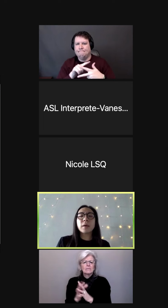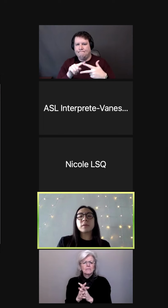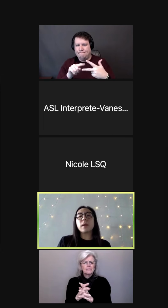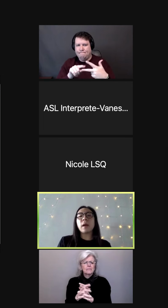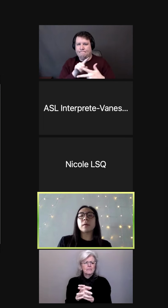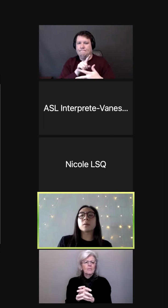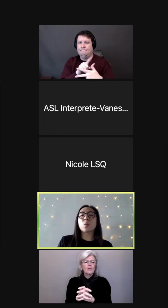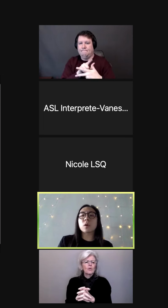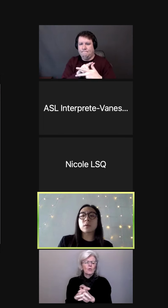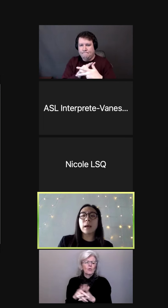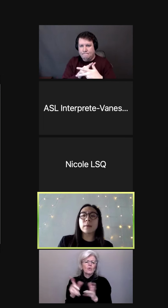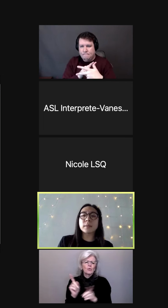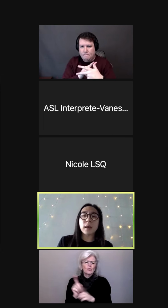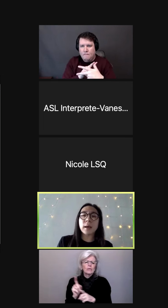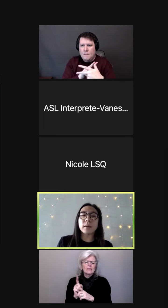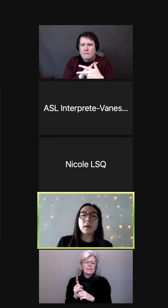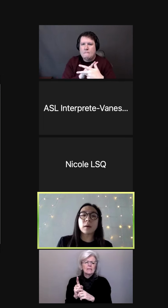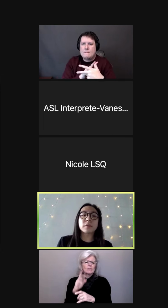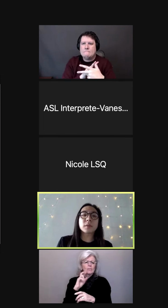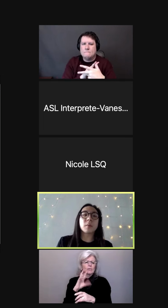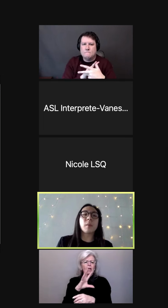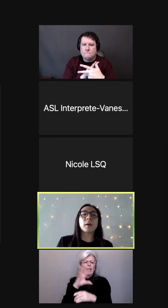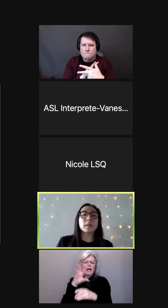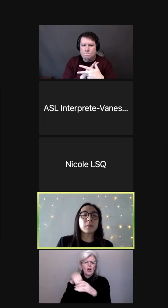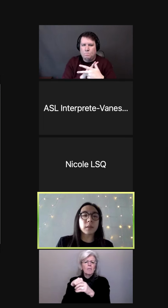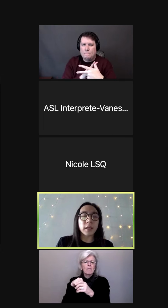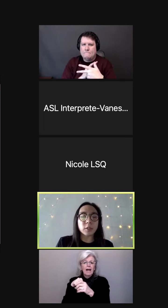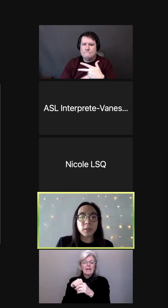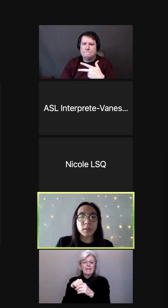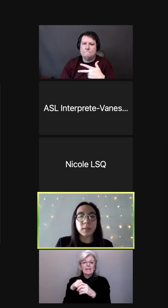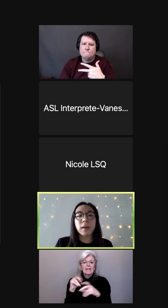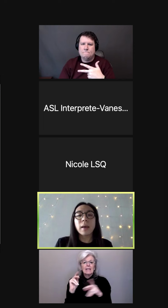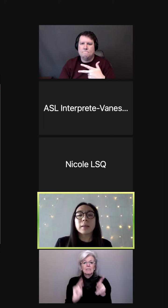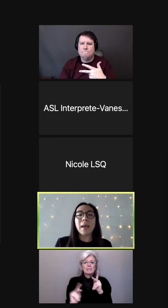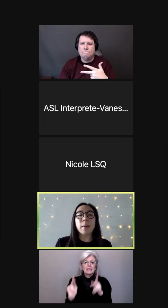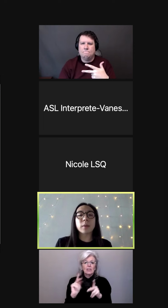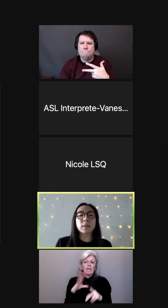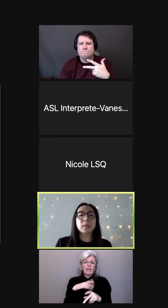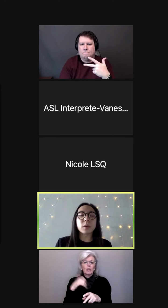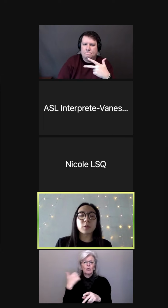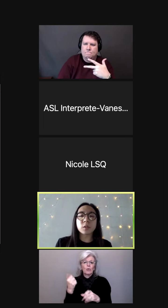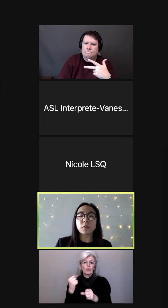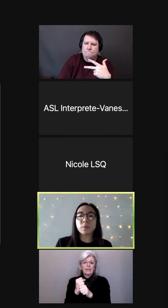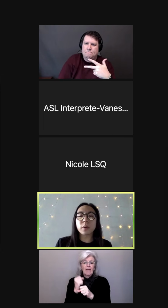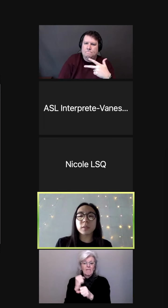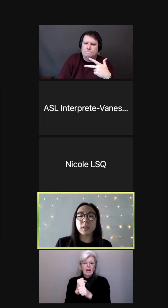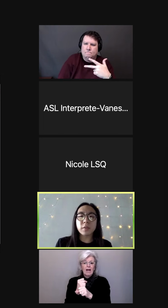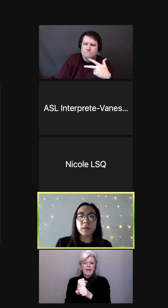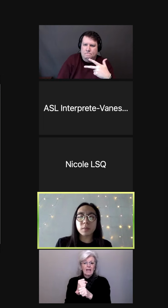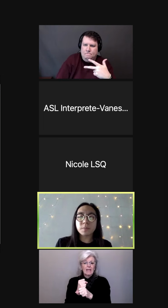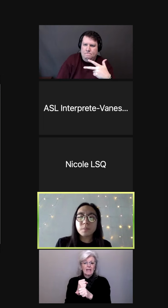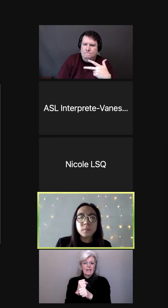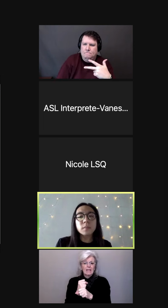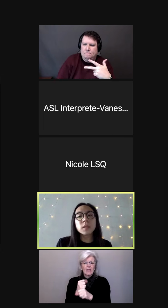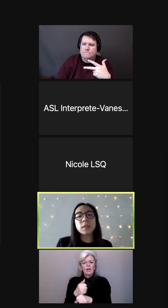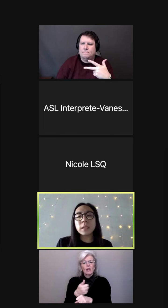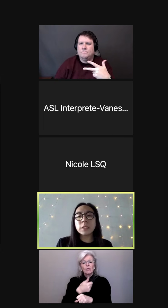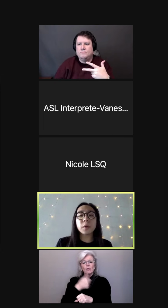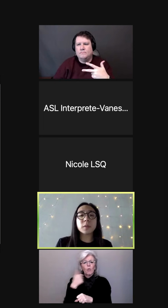Recuer de la globalité, les gens avaient d'autres travails, d'autres